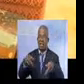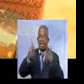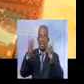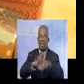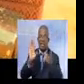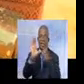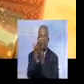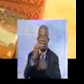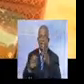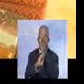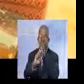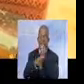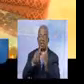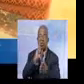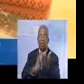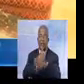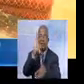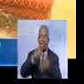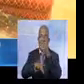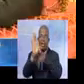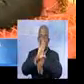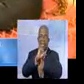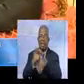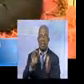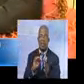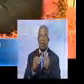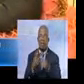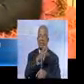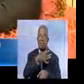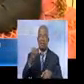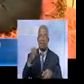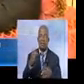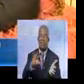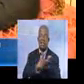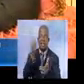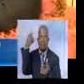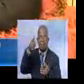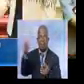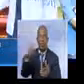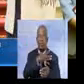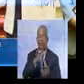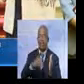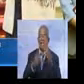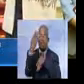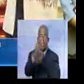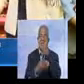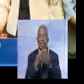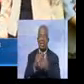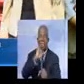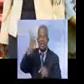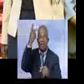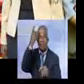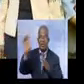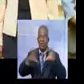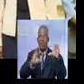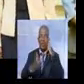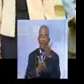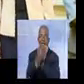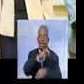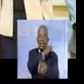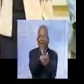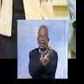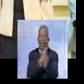économiques sont favorables en Côte d'Ivoire avec une forte croissance, ce qui pour lui constitue une preuve que les politiques mises en œuvre par les